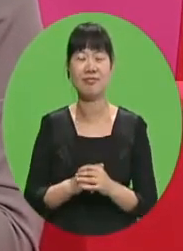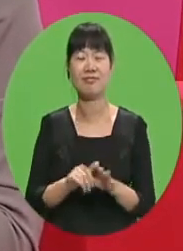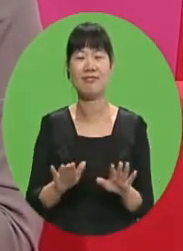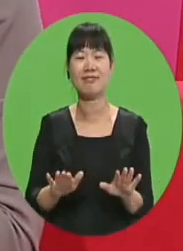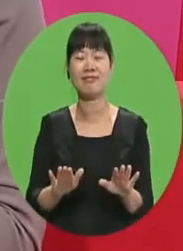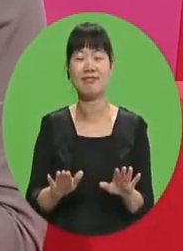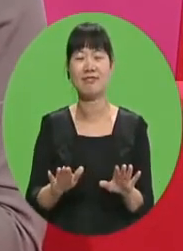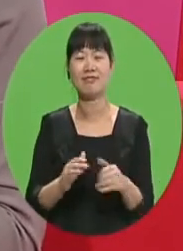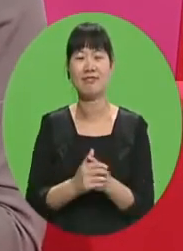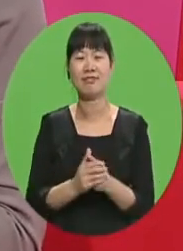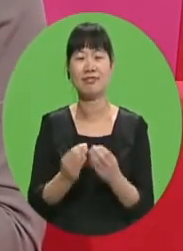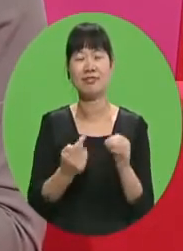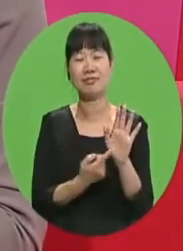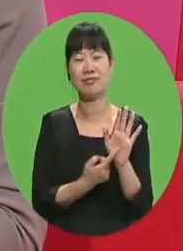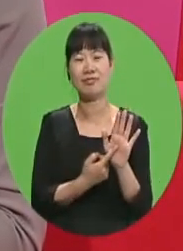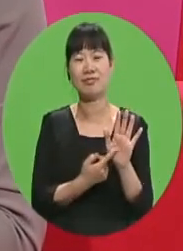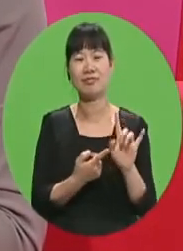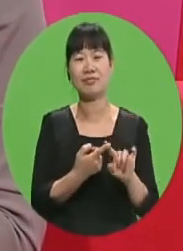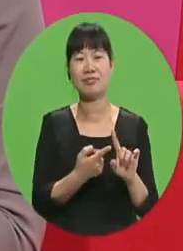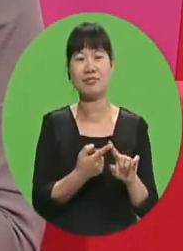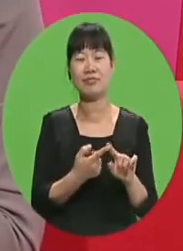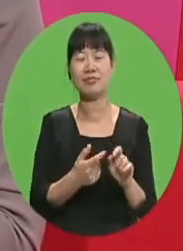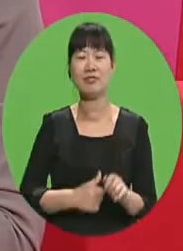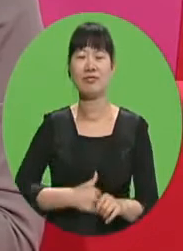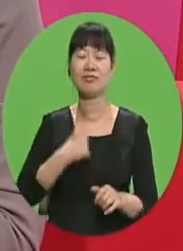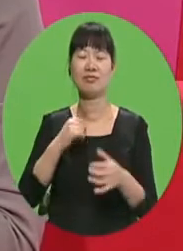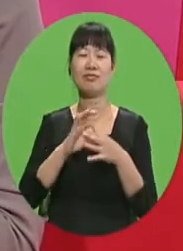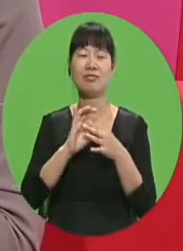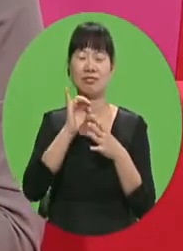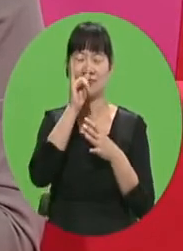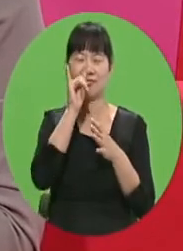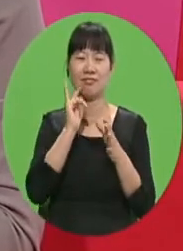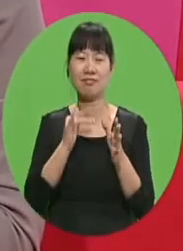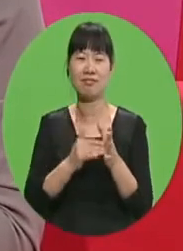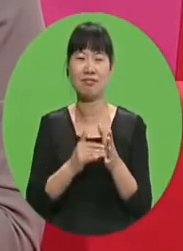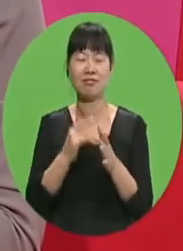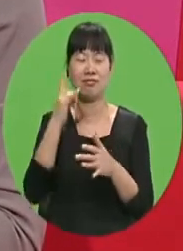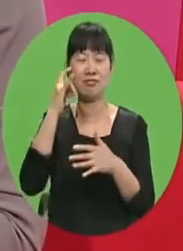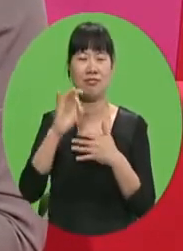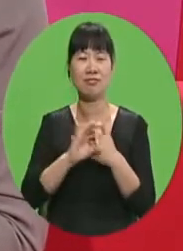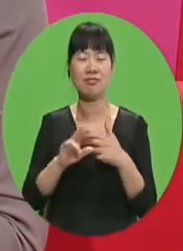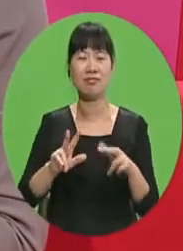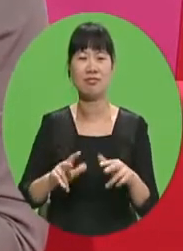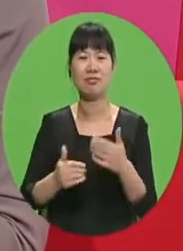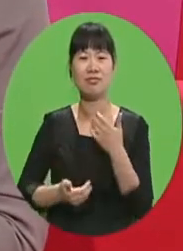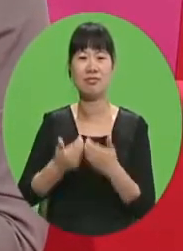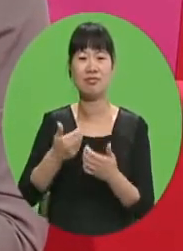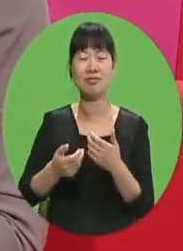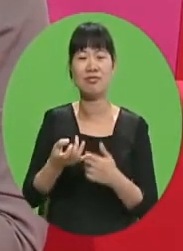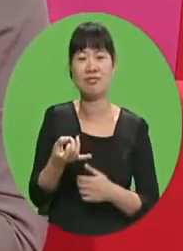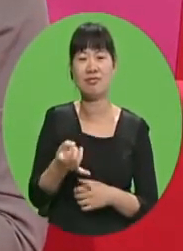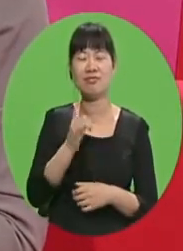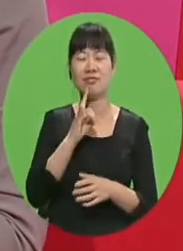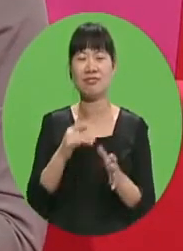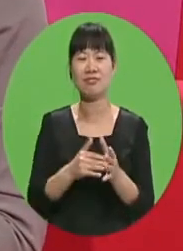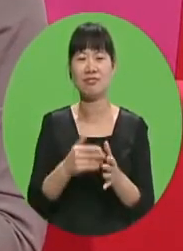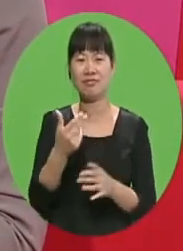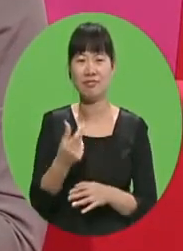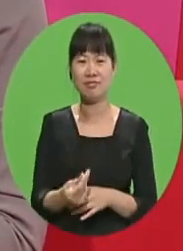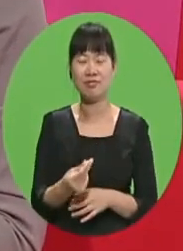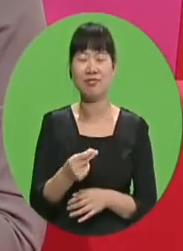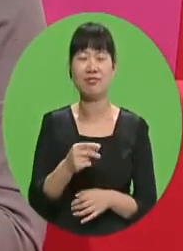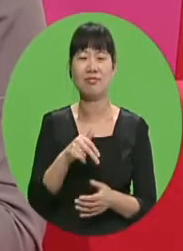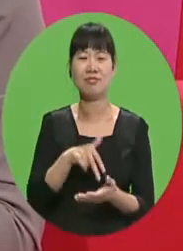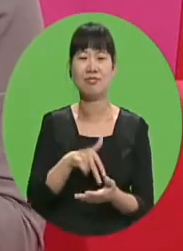이제 많이 알려진 대로 이제 화하고 좀 관련이 돼 있습니다. 왜냐면은 그래서 이게 갈등의 씨앗이에요. 사실은 똥이라고 하는